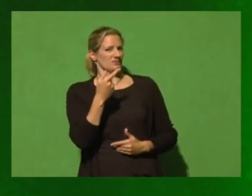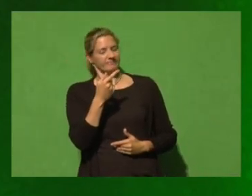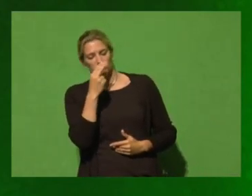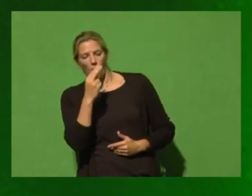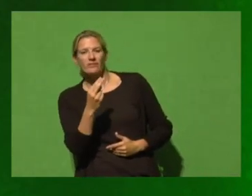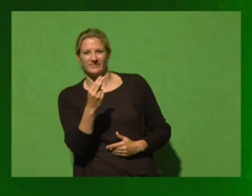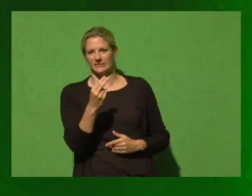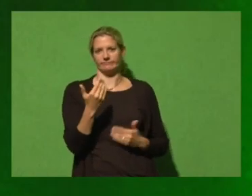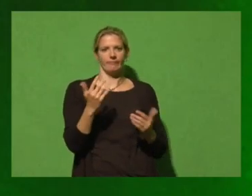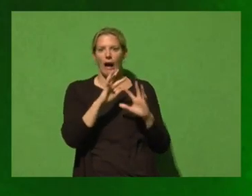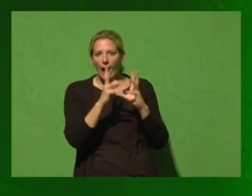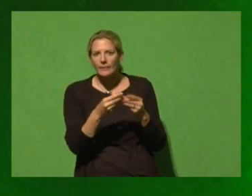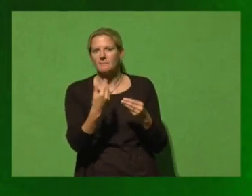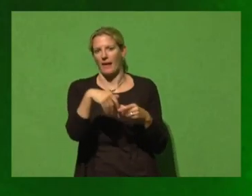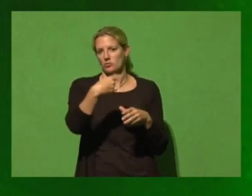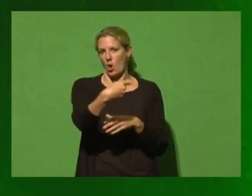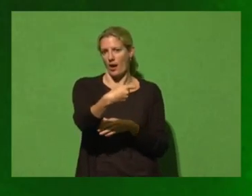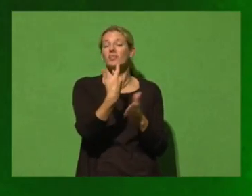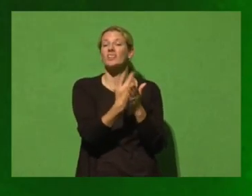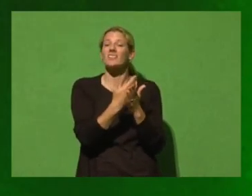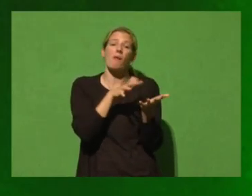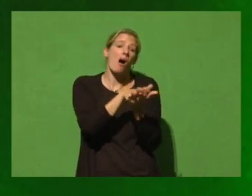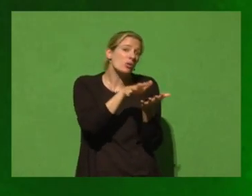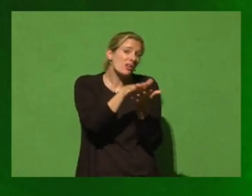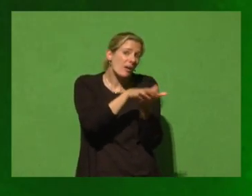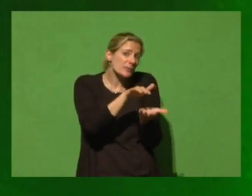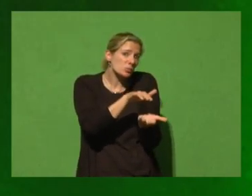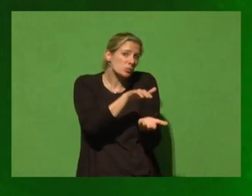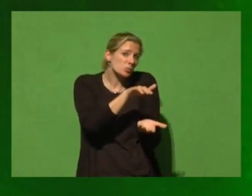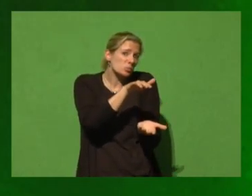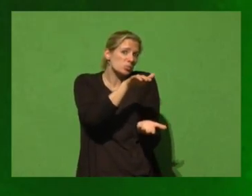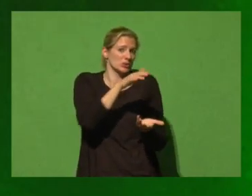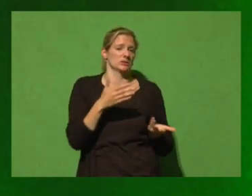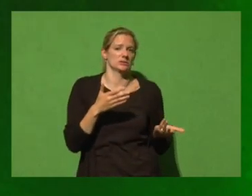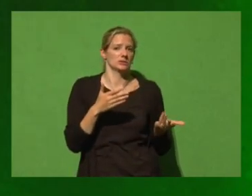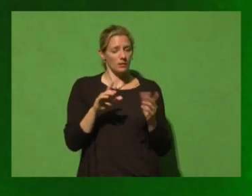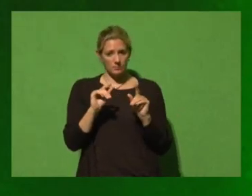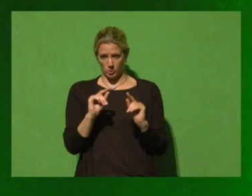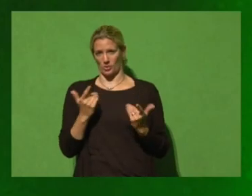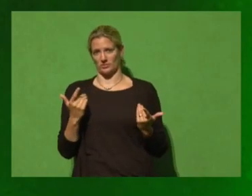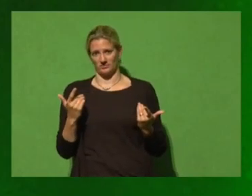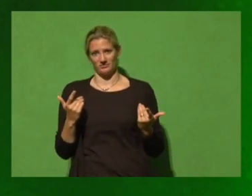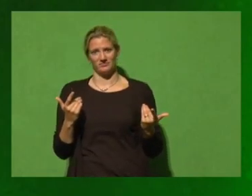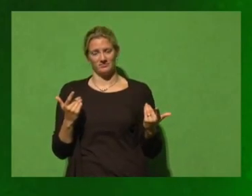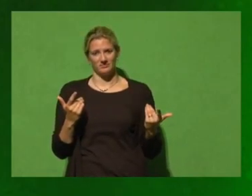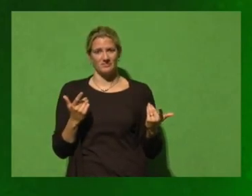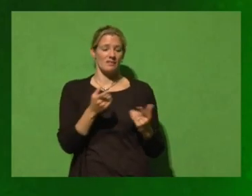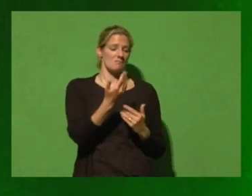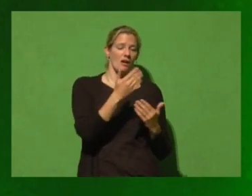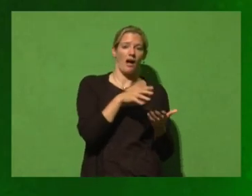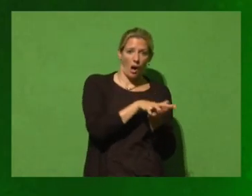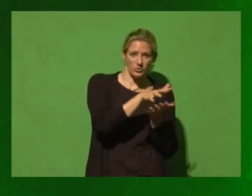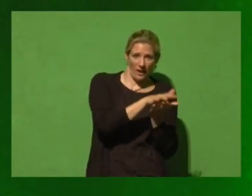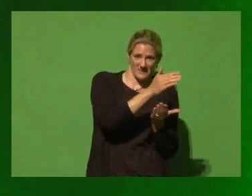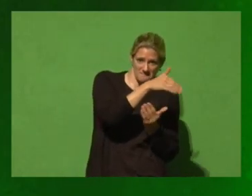teurer und somit steigen dort die Ausgaben ein wenig. Das heißt jetzt, dass wir die Situation haben, dass wir auf der einen Seite moderate Mehrbelastungen